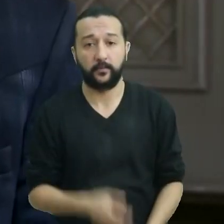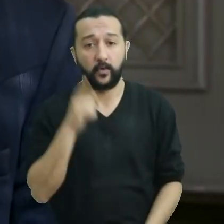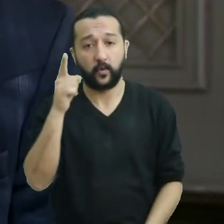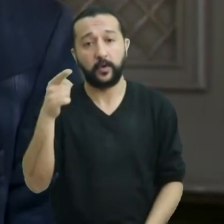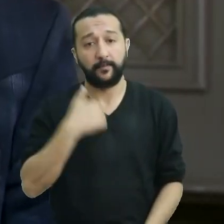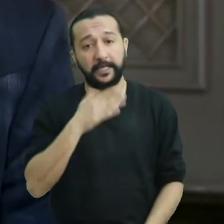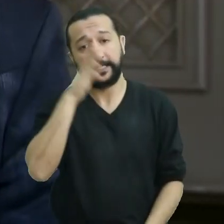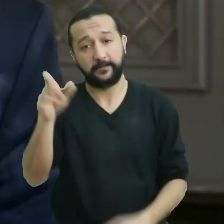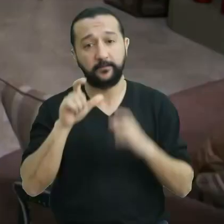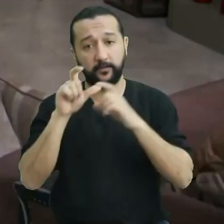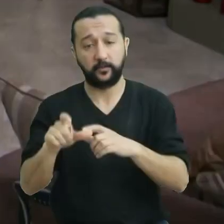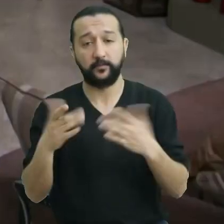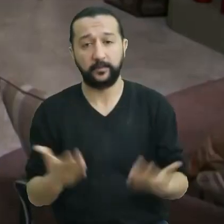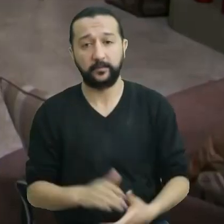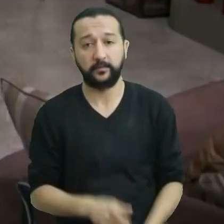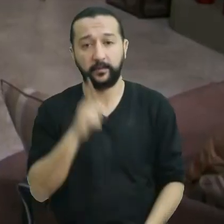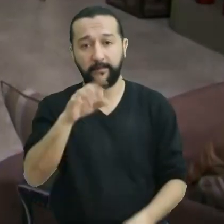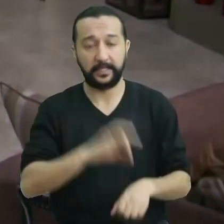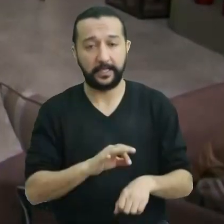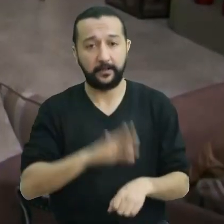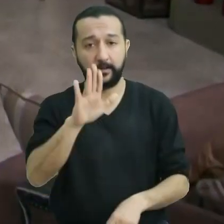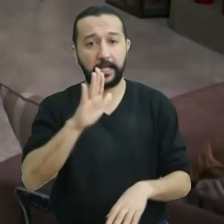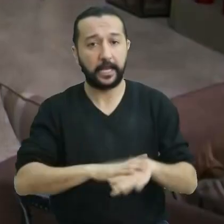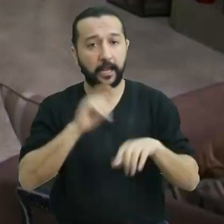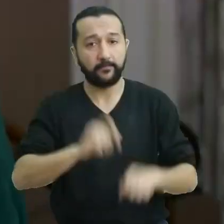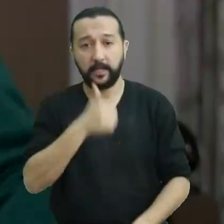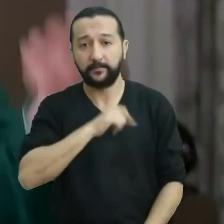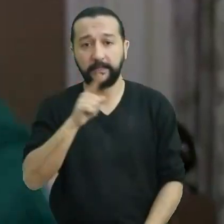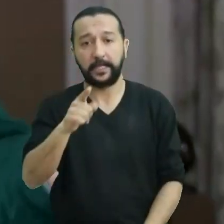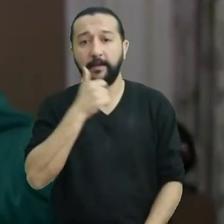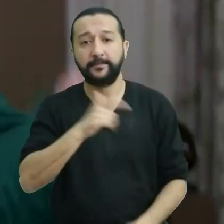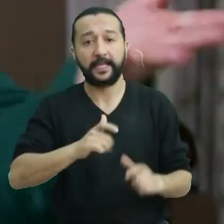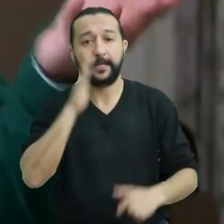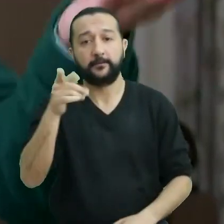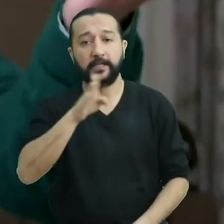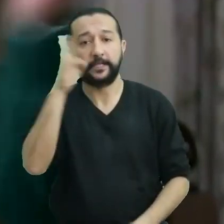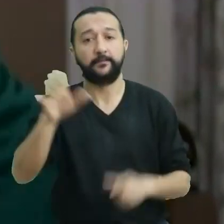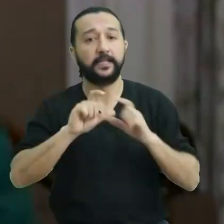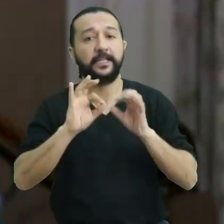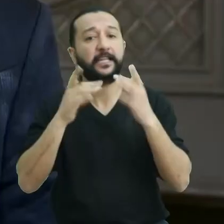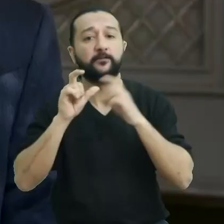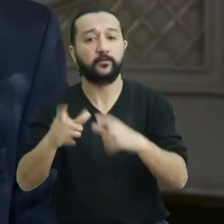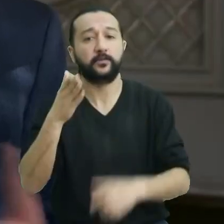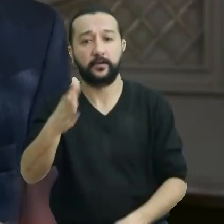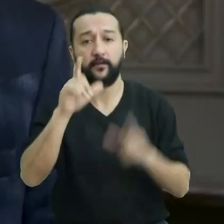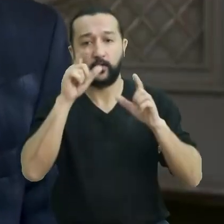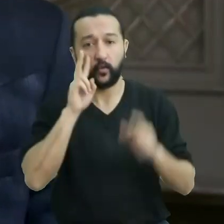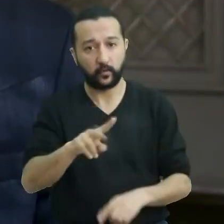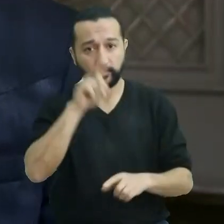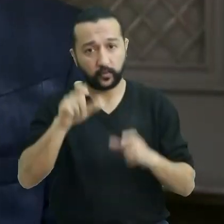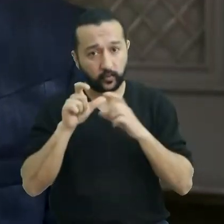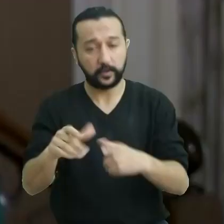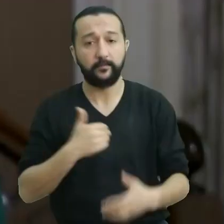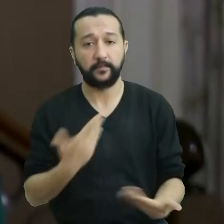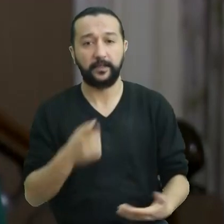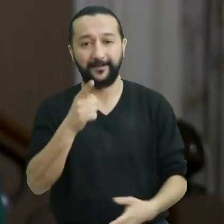o zaman ben gideyim onlara sorayım. Bir dakika, ne yapıyorsun sen abicim? Abicim nereye gidiyorsun? Gidip de ne soracaksın acaba? Fotoğrafı gördünüz mü